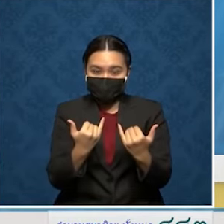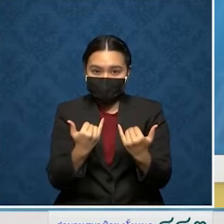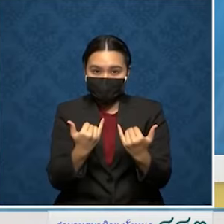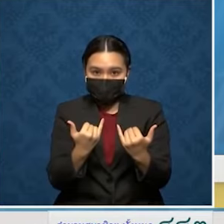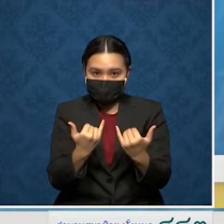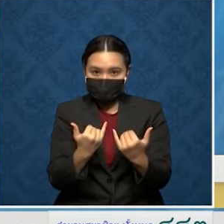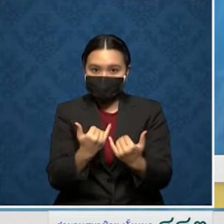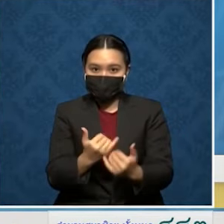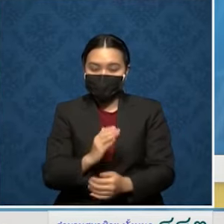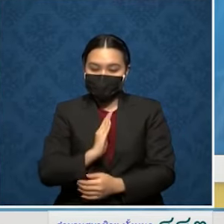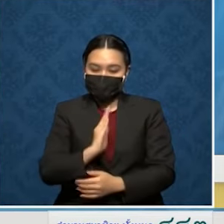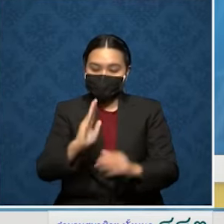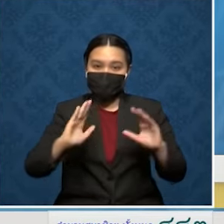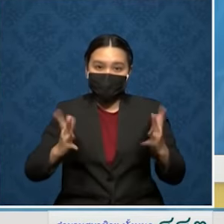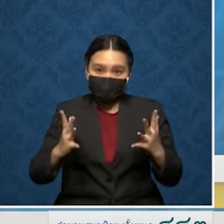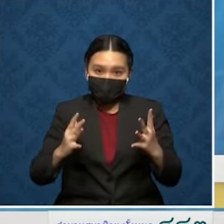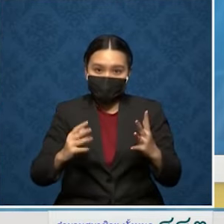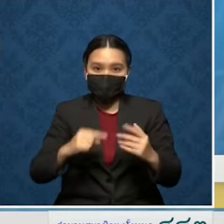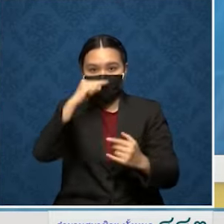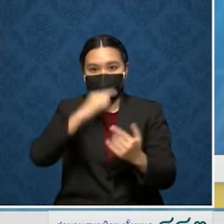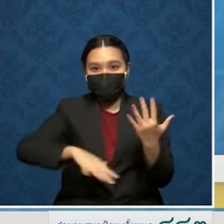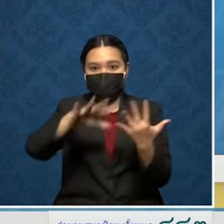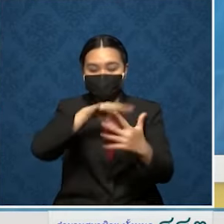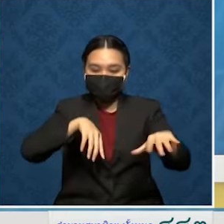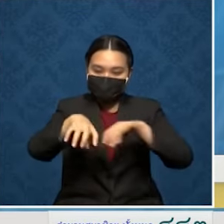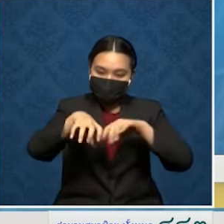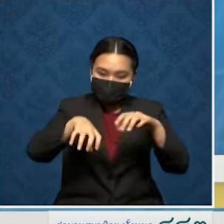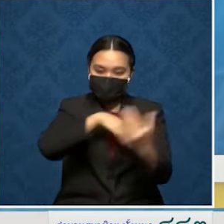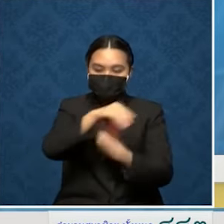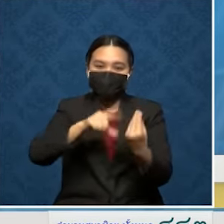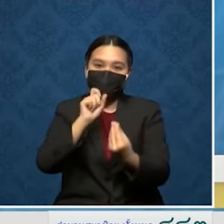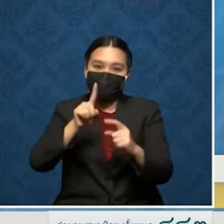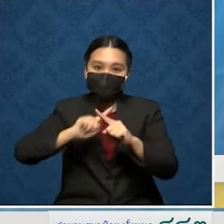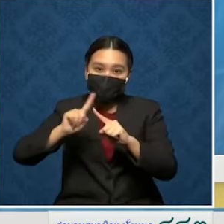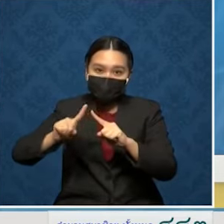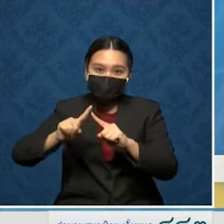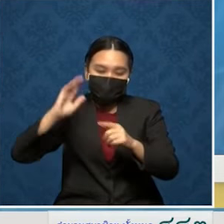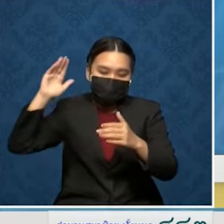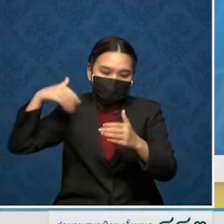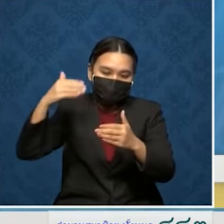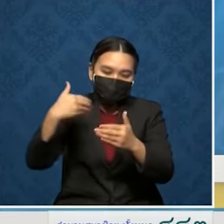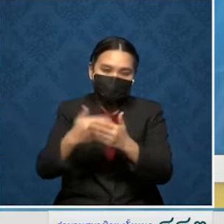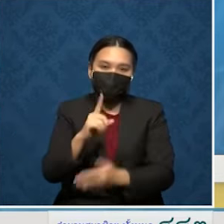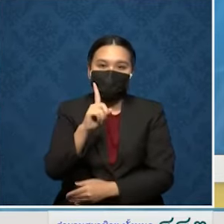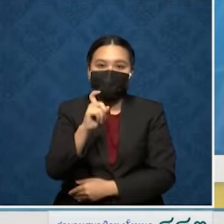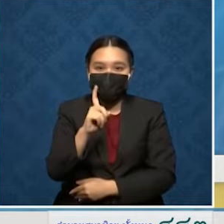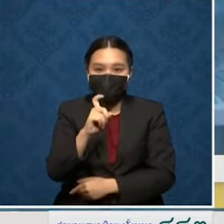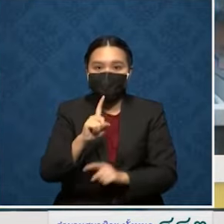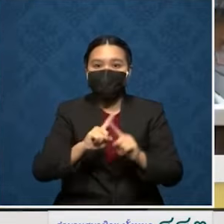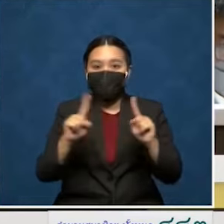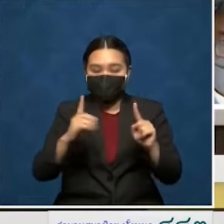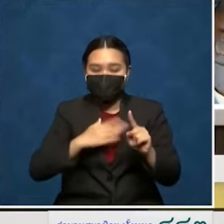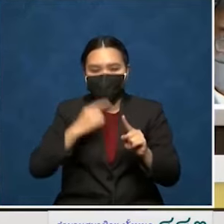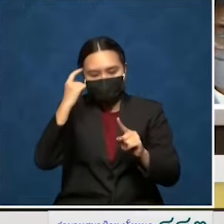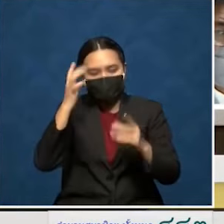เสถียรภาพการบริหารประเทศหรือเศรษฐกิจประเทศก็จะไม่สามารถดำเนินการไปได้แต่สิ่งหนึ่งที่ผมให้ความสำคัญมากที่สุด